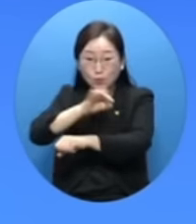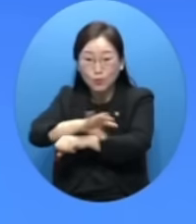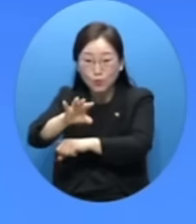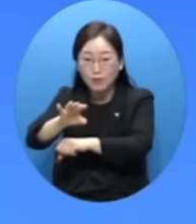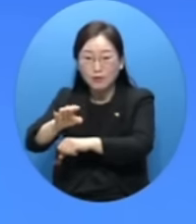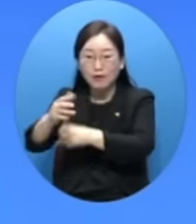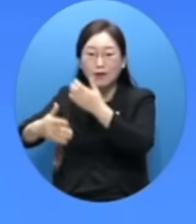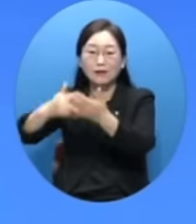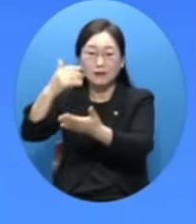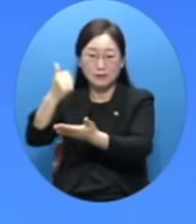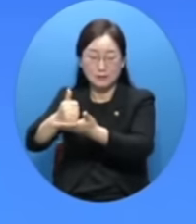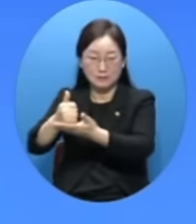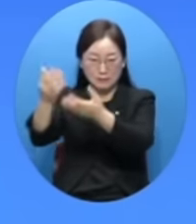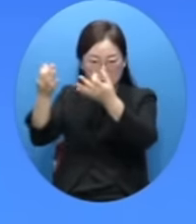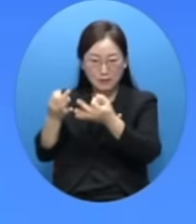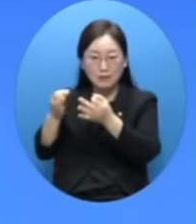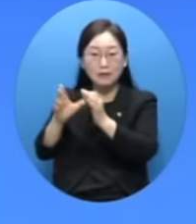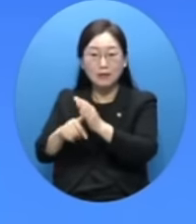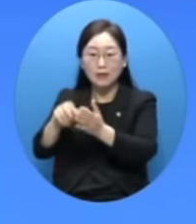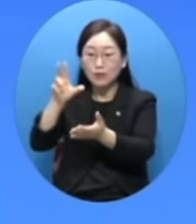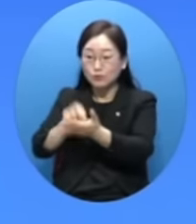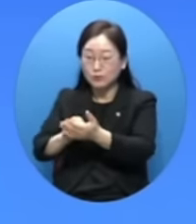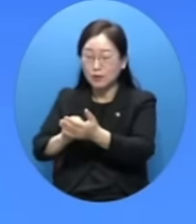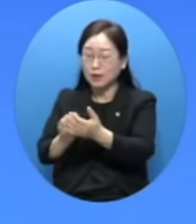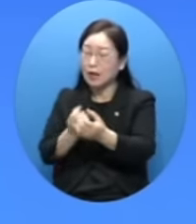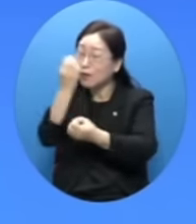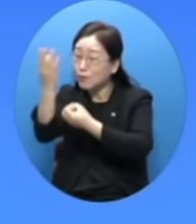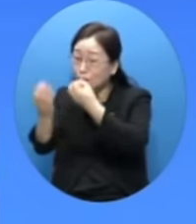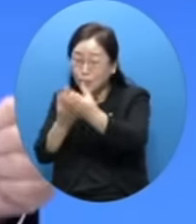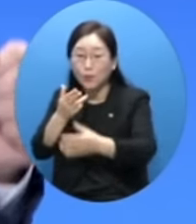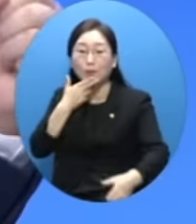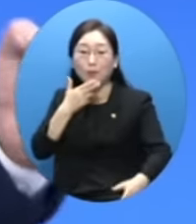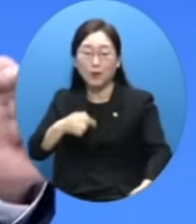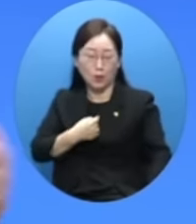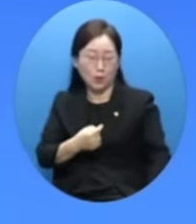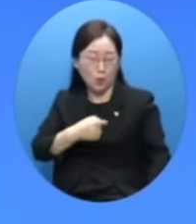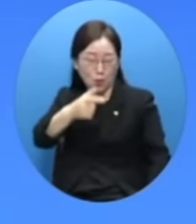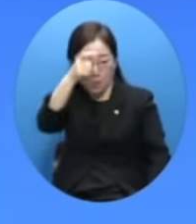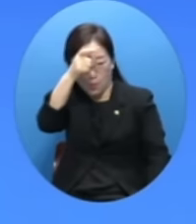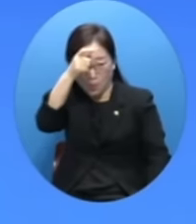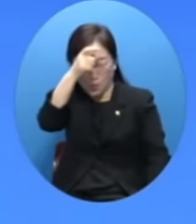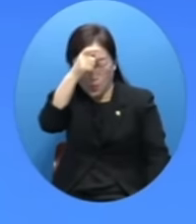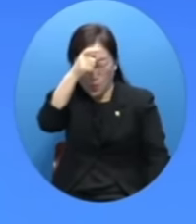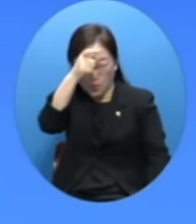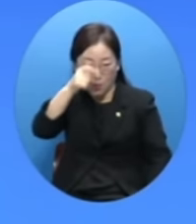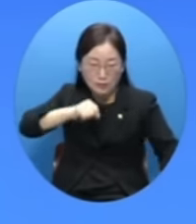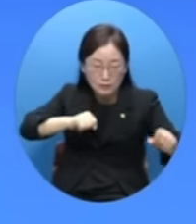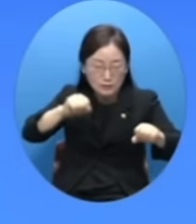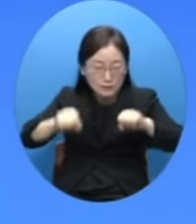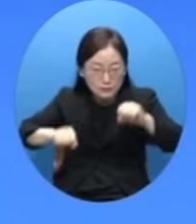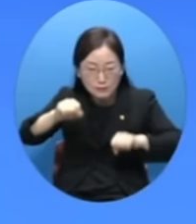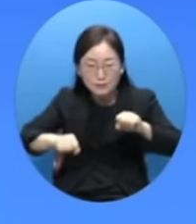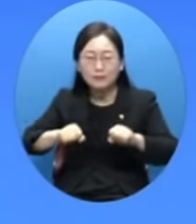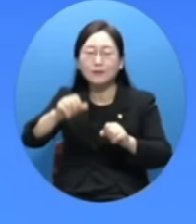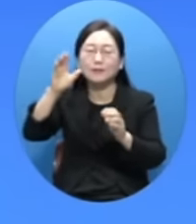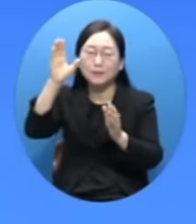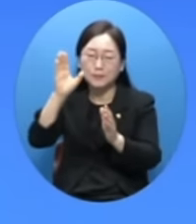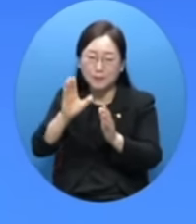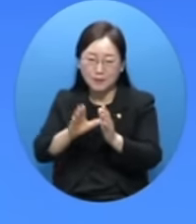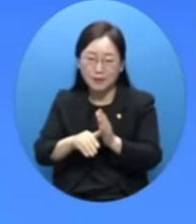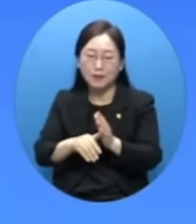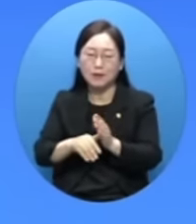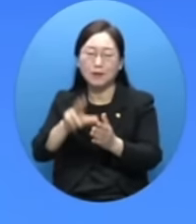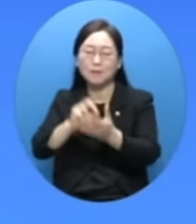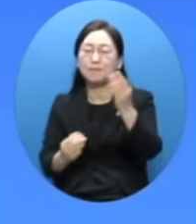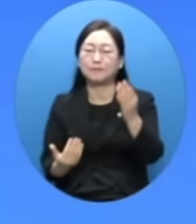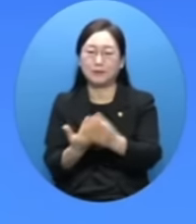하나님 앞에 나의 문제와 손을 아르지 않고 내 뜻과 내 골도라 모든 일을 행하려고 하기 때문에 많은 문제가 생겨나게 되는